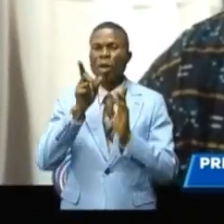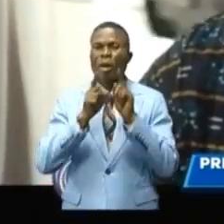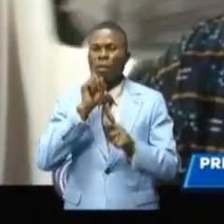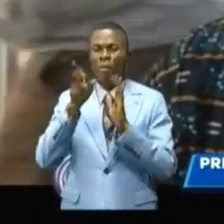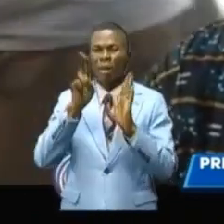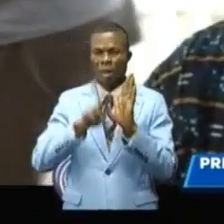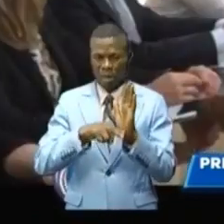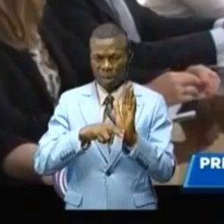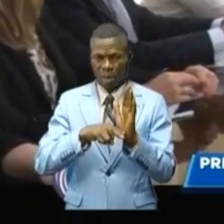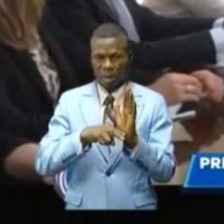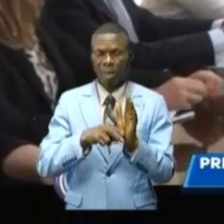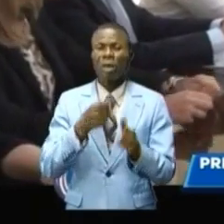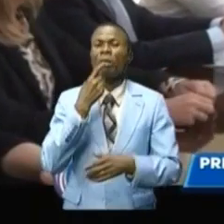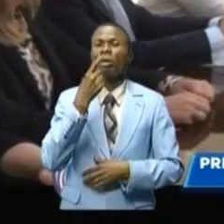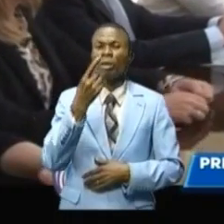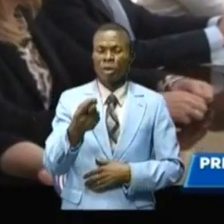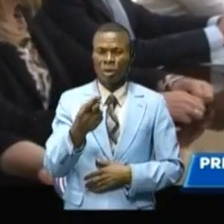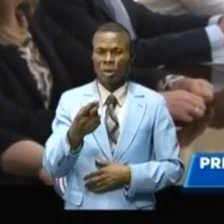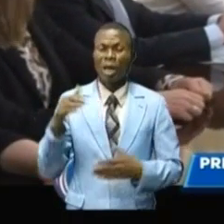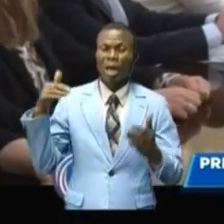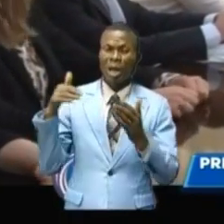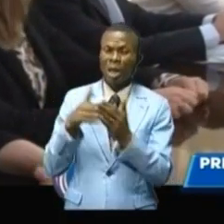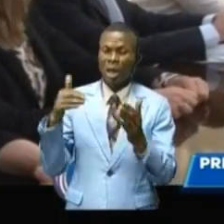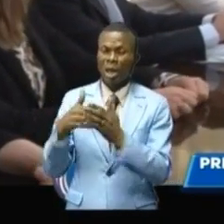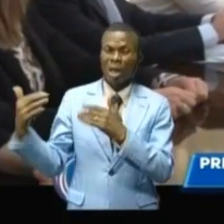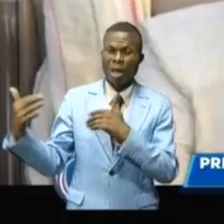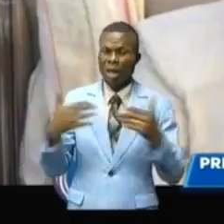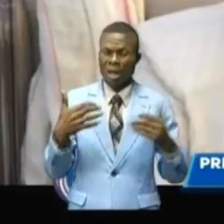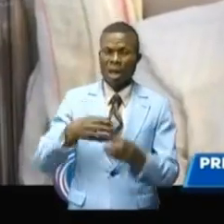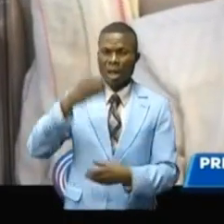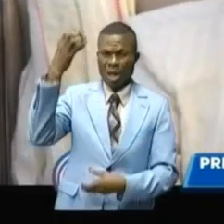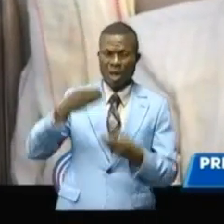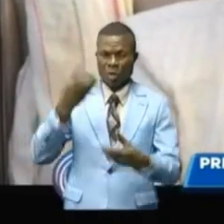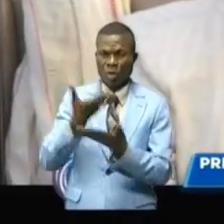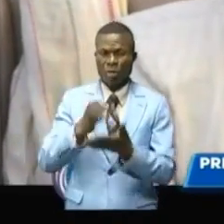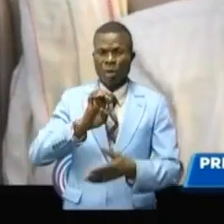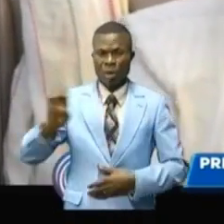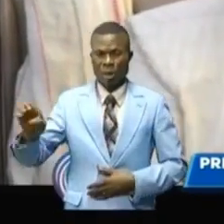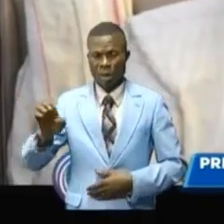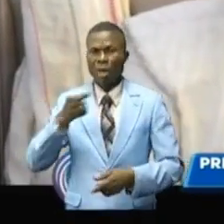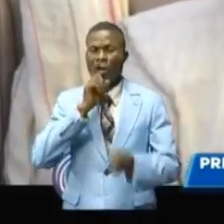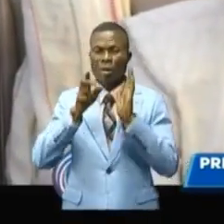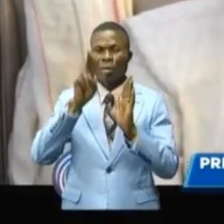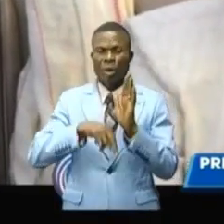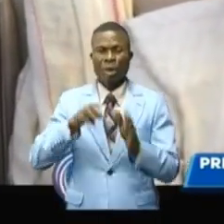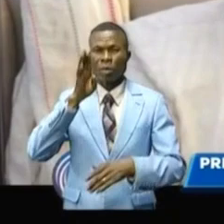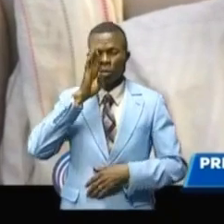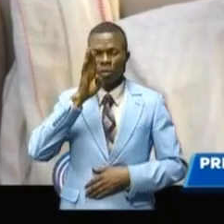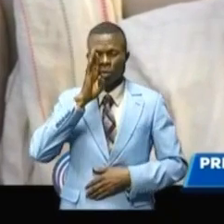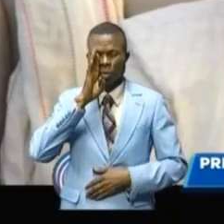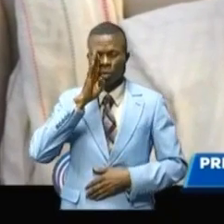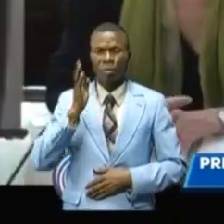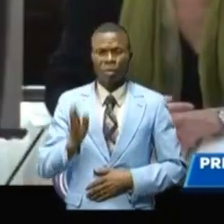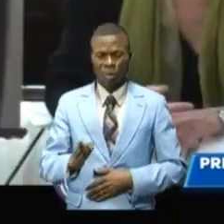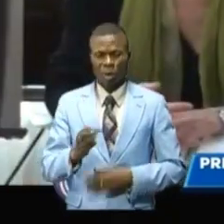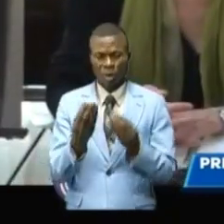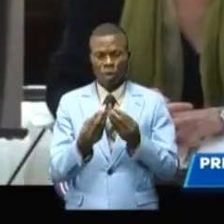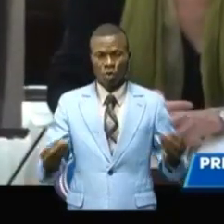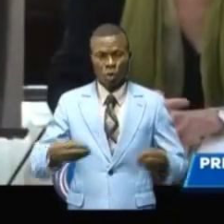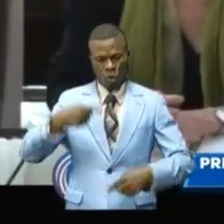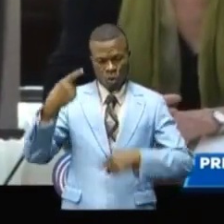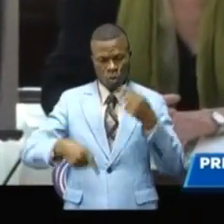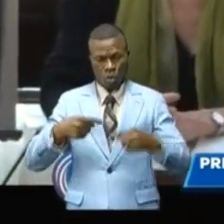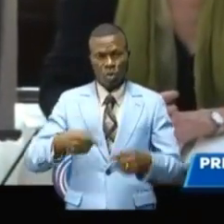se sont clairement prononcés sur l'agression rwandaise à l'est de la RDC. Au niveau du Parlement belge, une résolution est en cours de